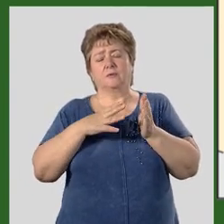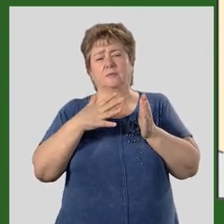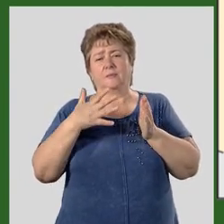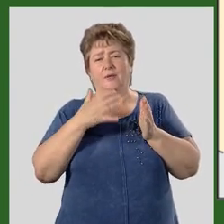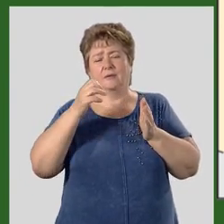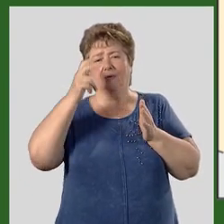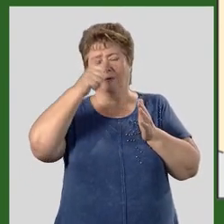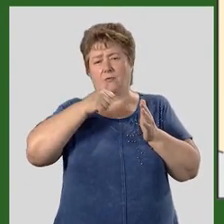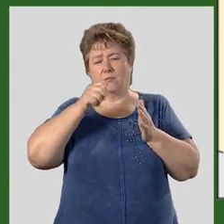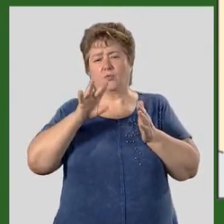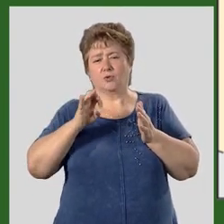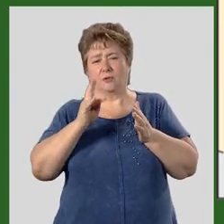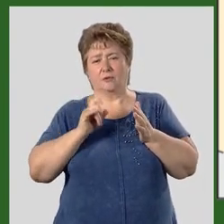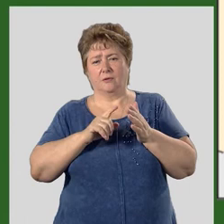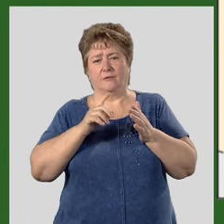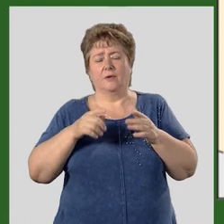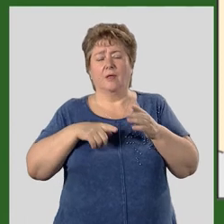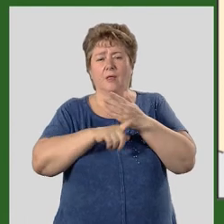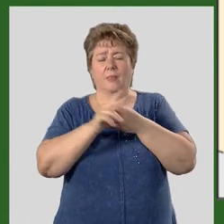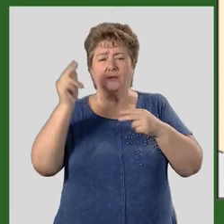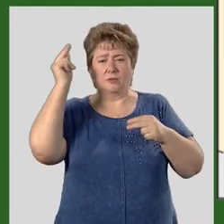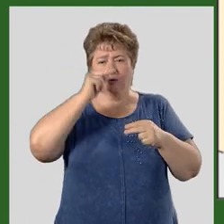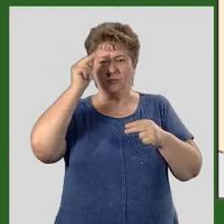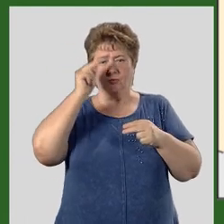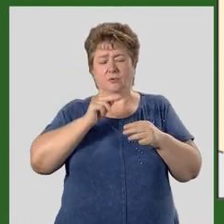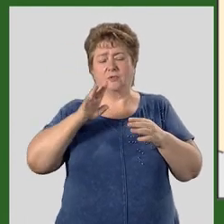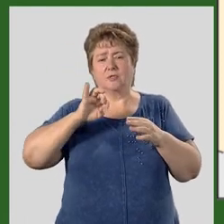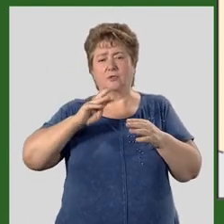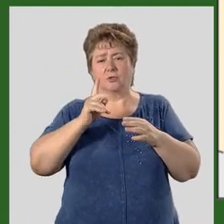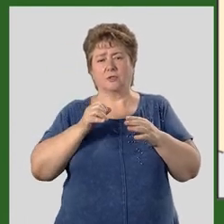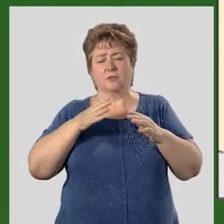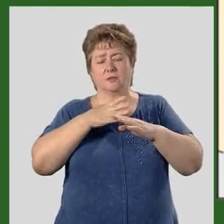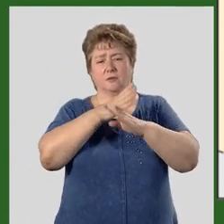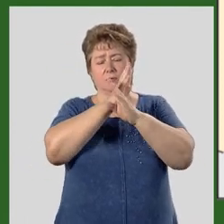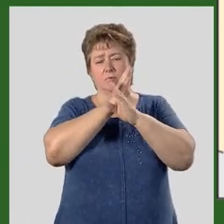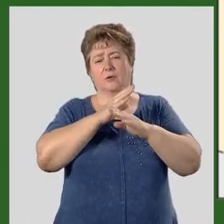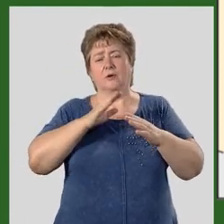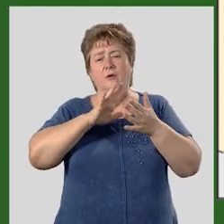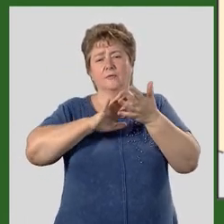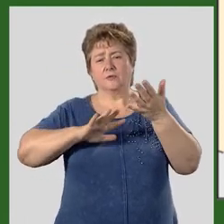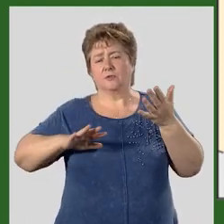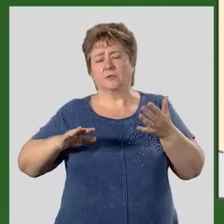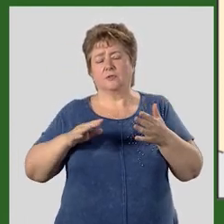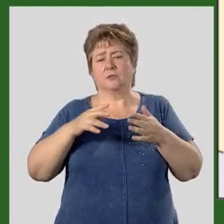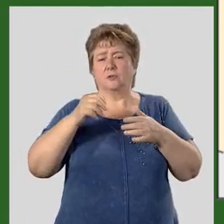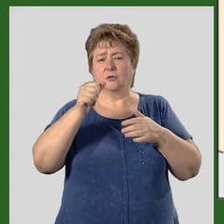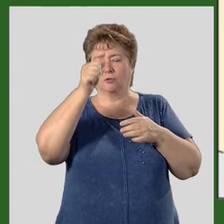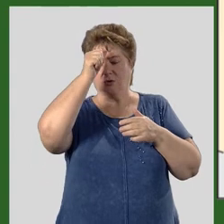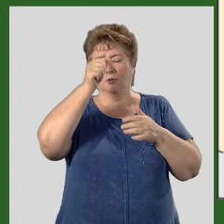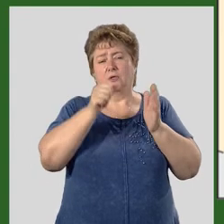1875 года Иван Мушкетов приступил к изучению Тяньшанских хребтов. В течение